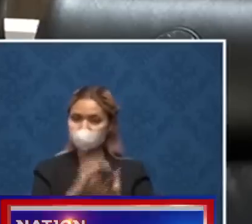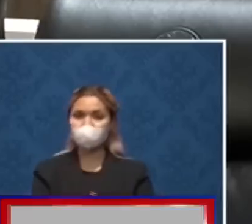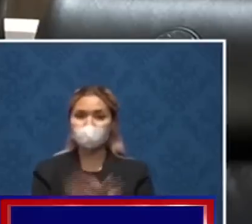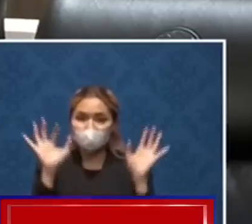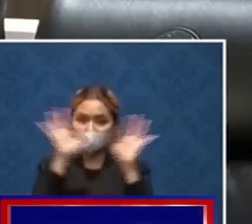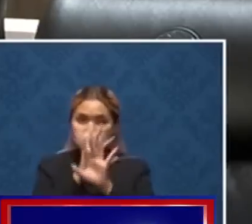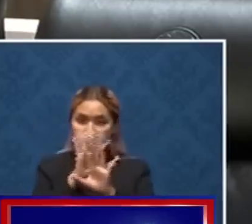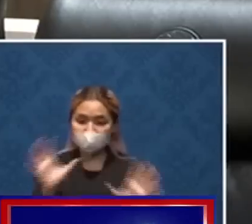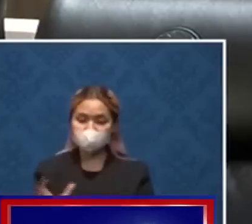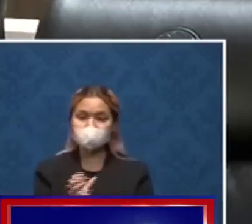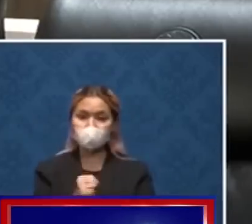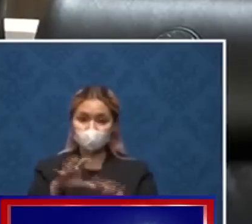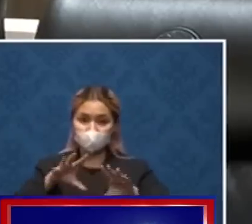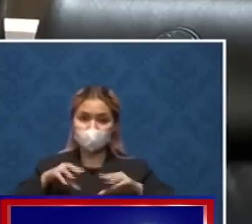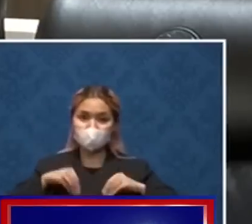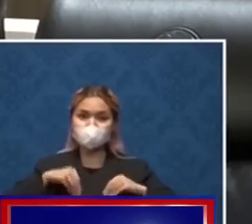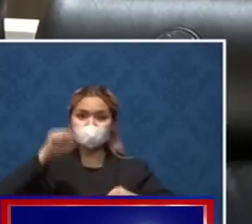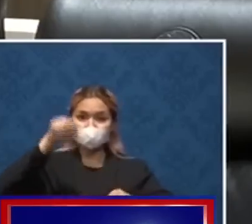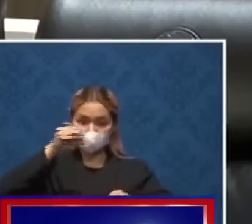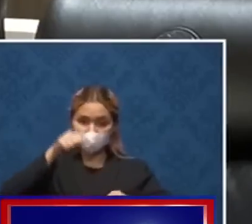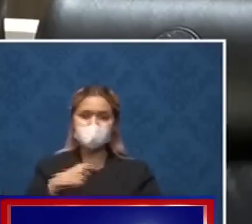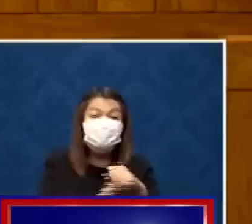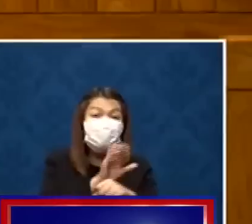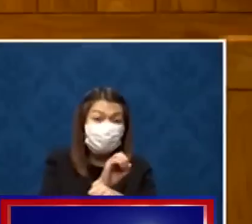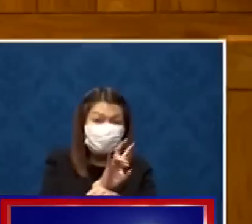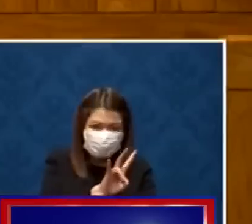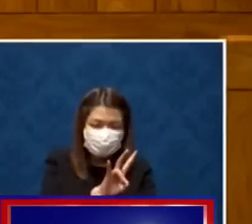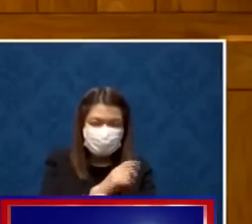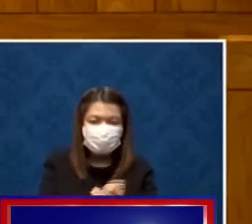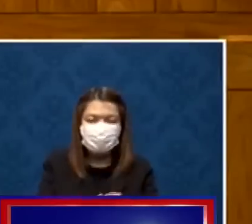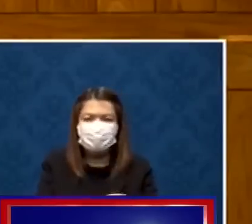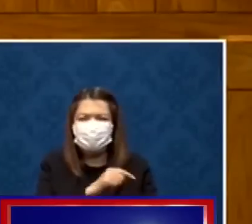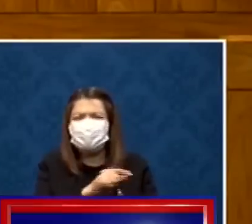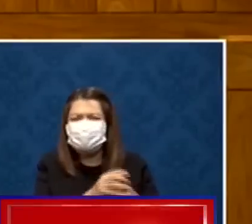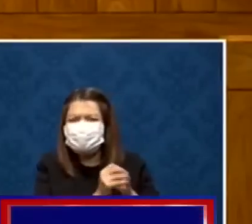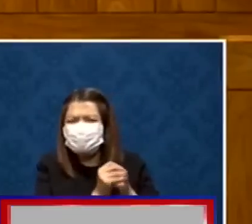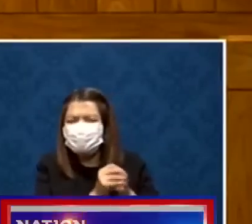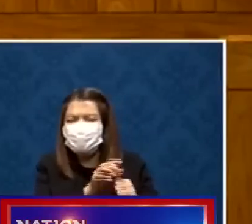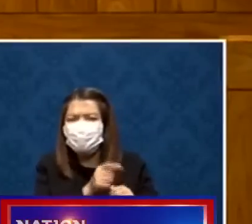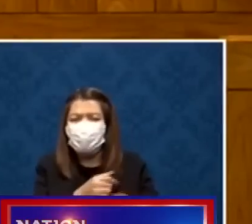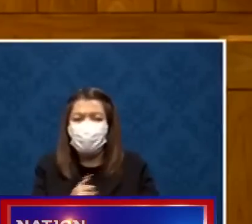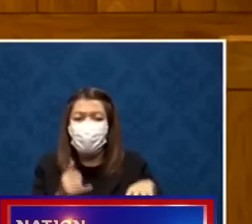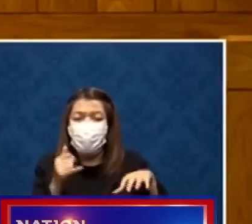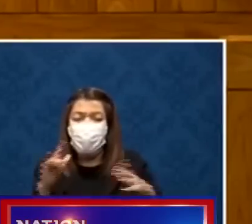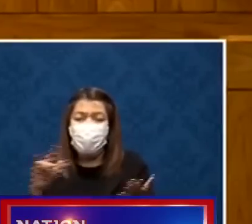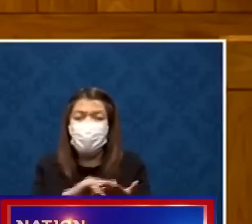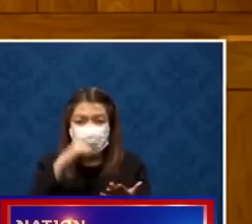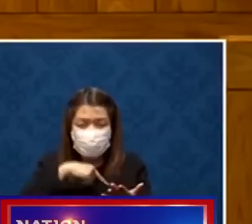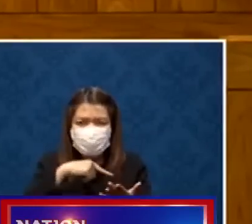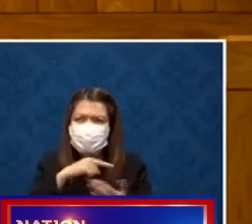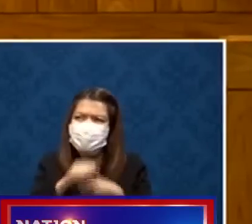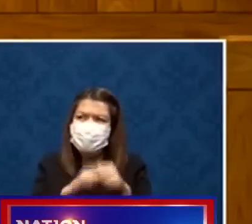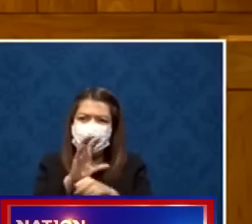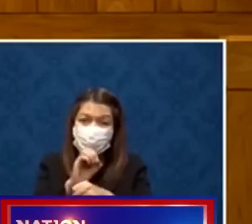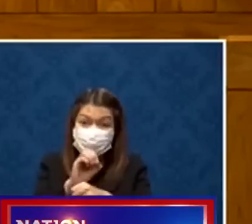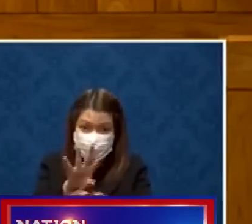คนดีแต่ทำไมเราถึงบอกว่าประยุทธ์ตายเดี่ยวคุณผู้ชมต้องย้อนกลับไปนะฮะว่าเมื่อวานนี้ที่เรา